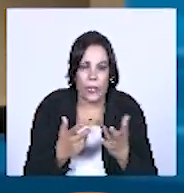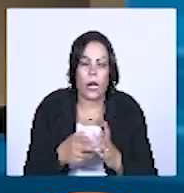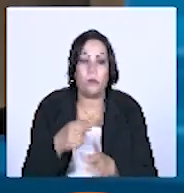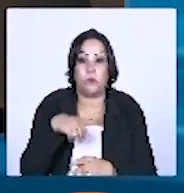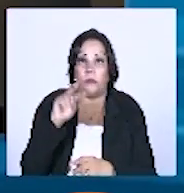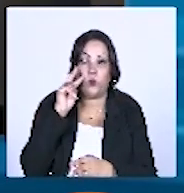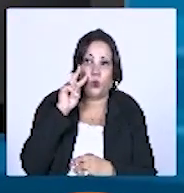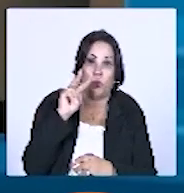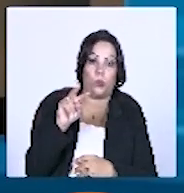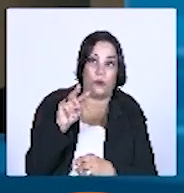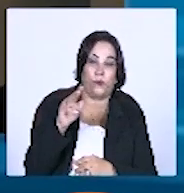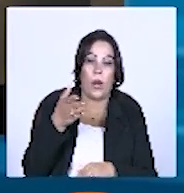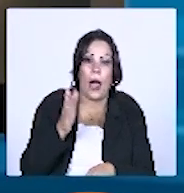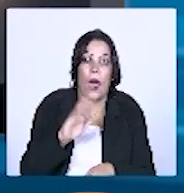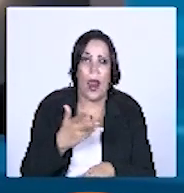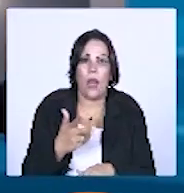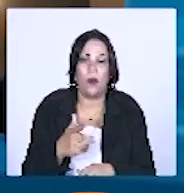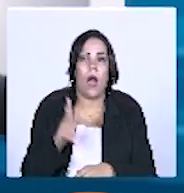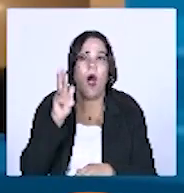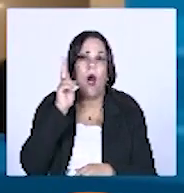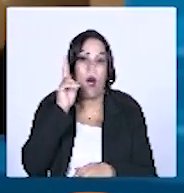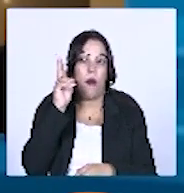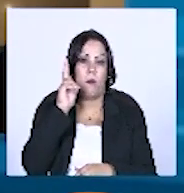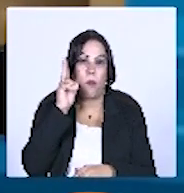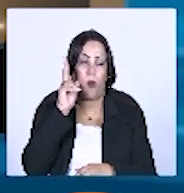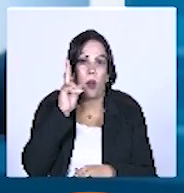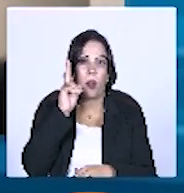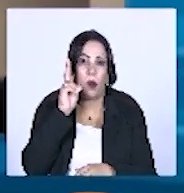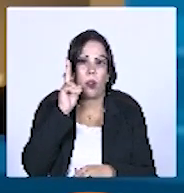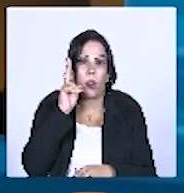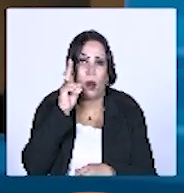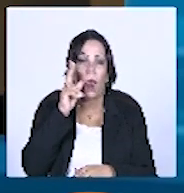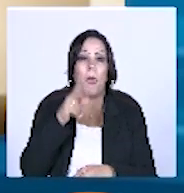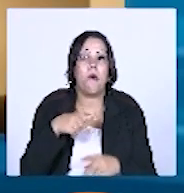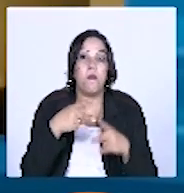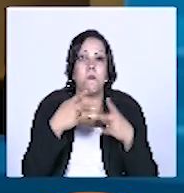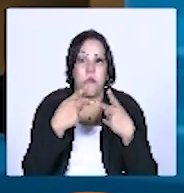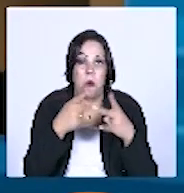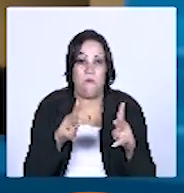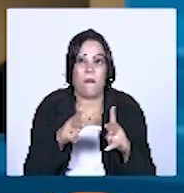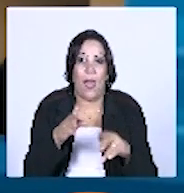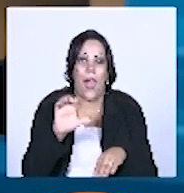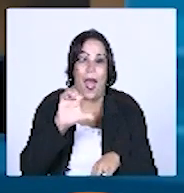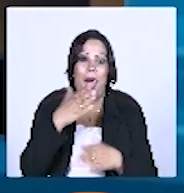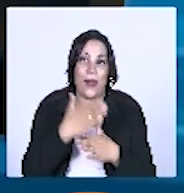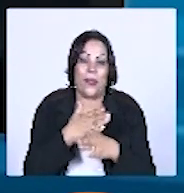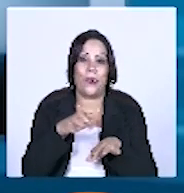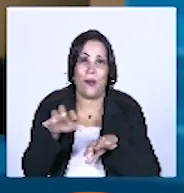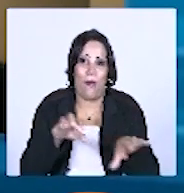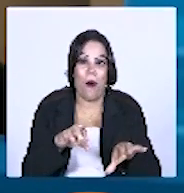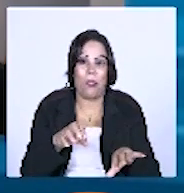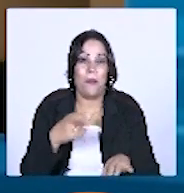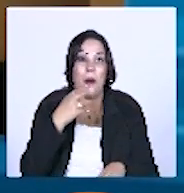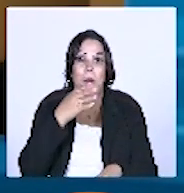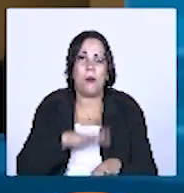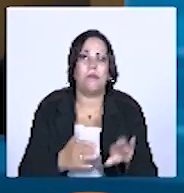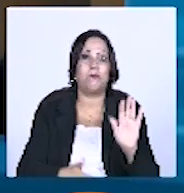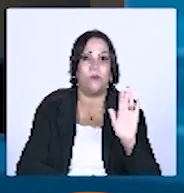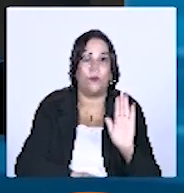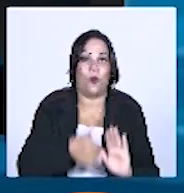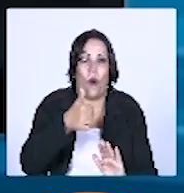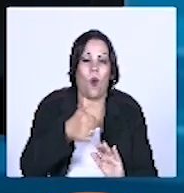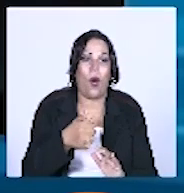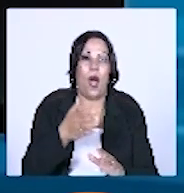بصينا على جانب وسائل الاعلام المؤيده لايران بتتحدث عن نصر وتتحدث